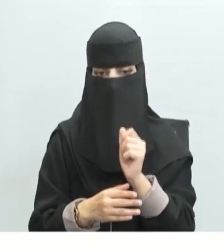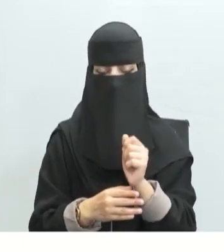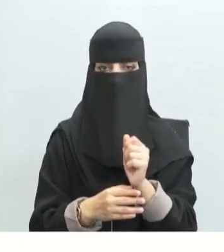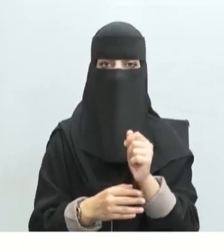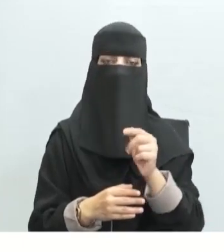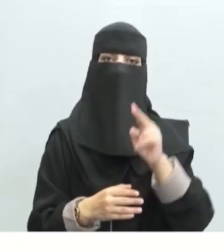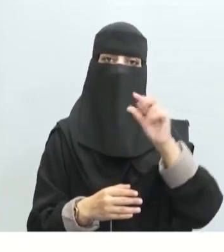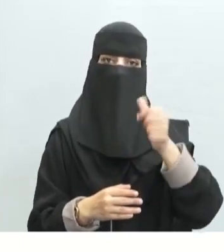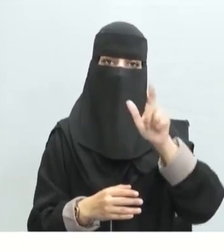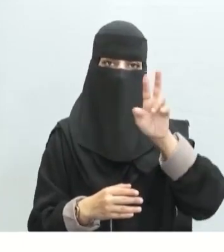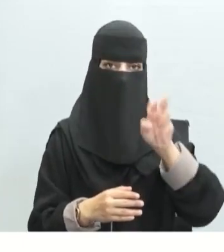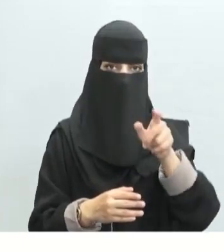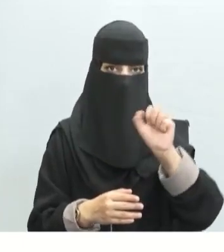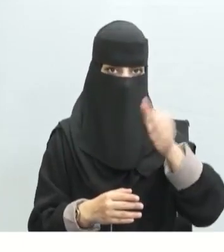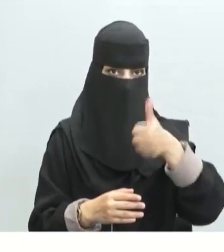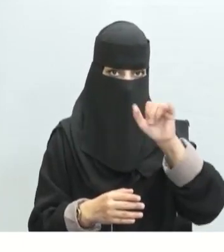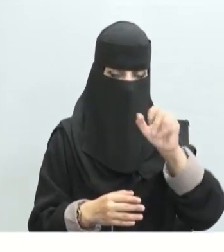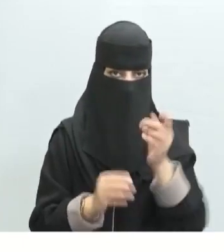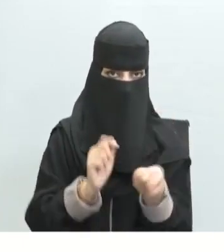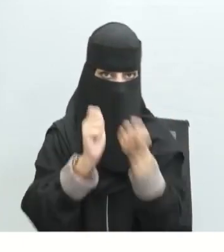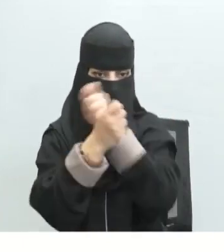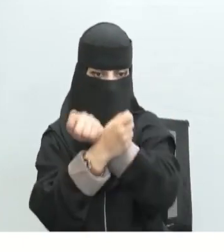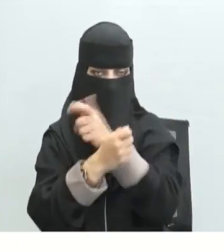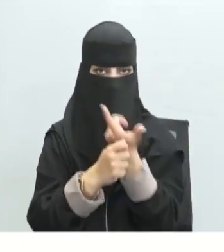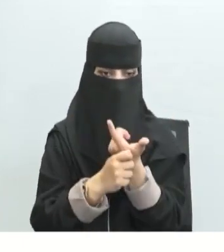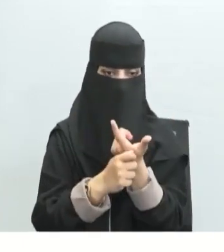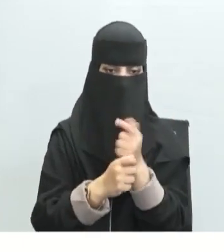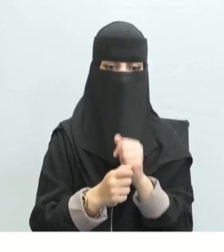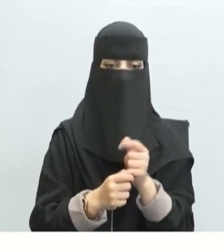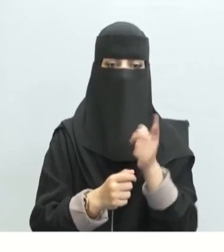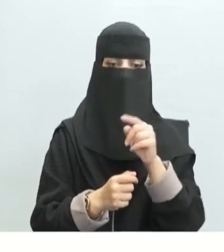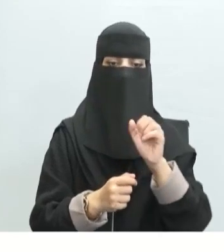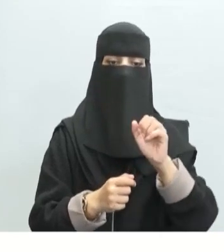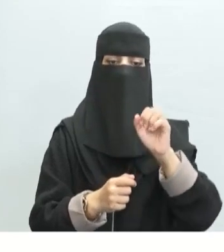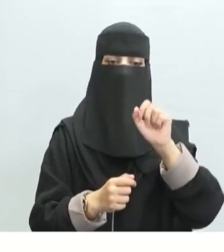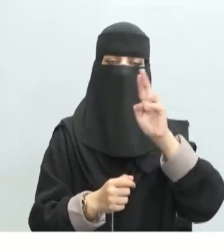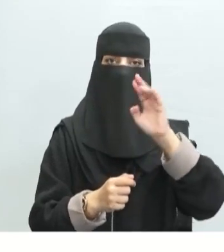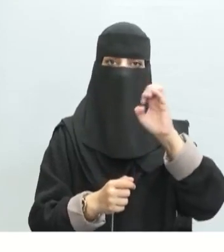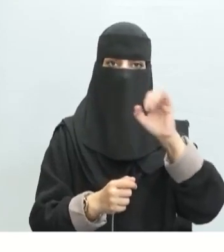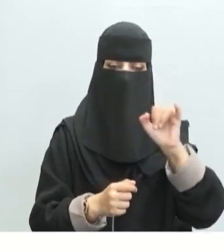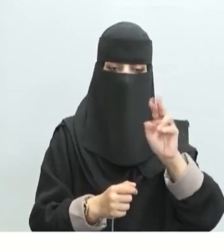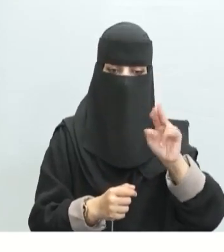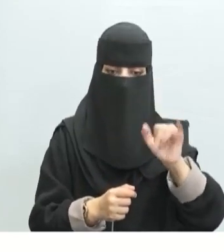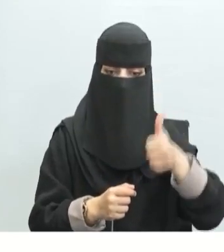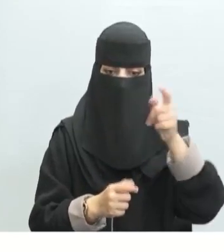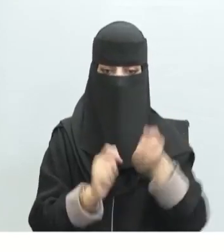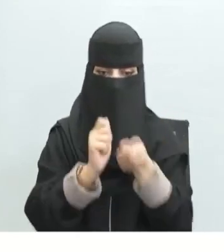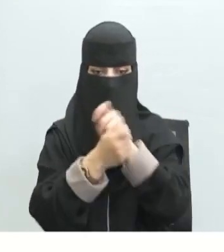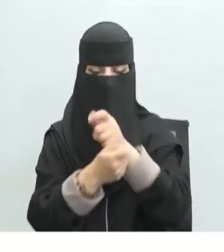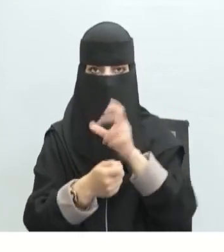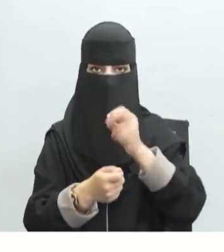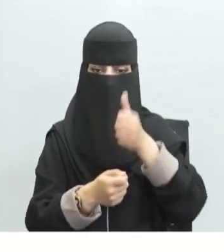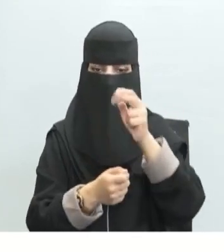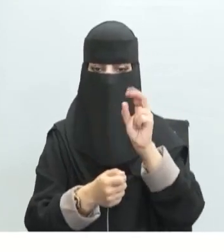الكوسيك وداله الكوساين مقلوبها السيك وداله التان مقلوبها الكوتان